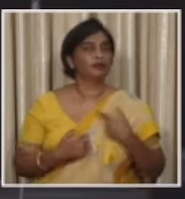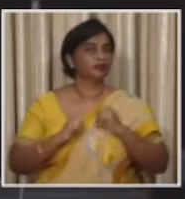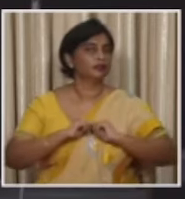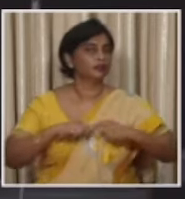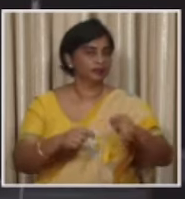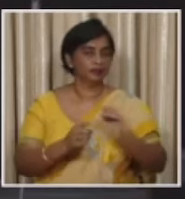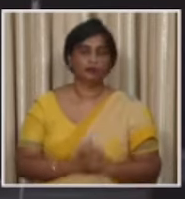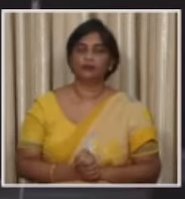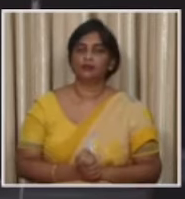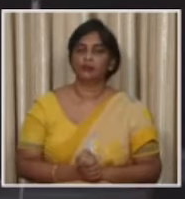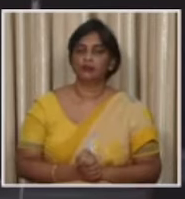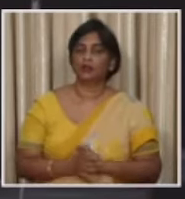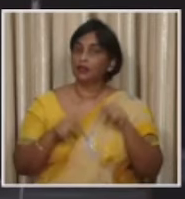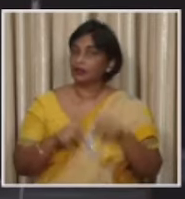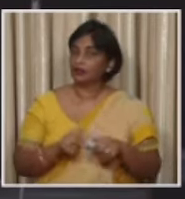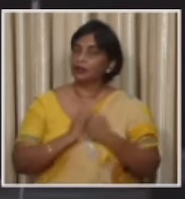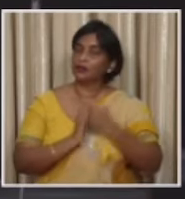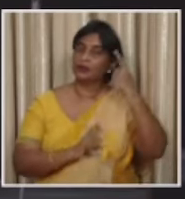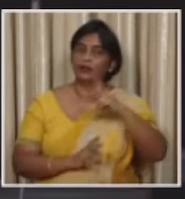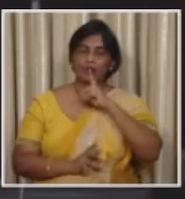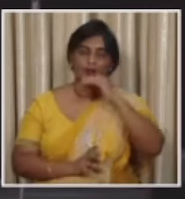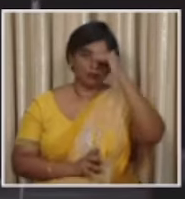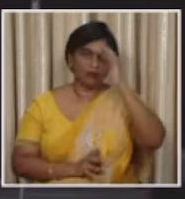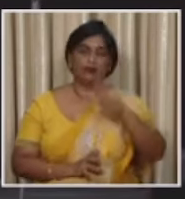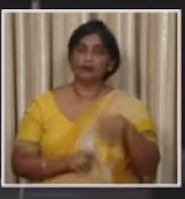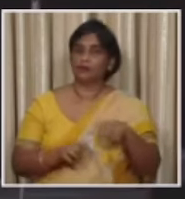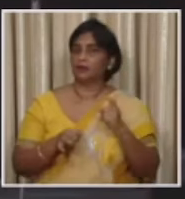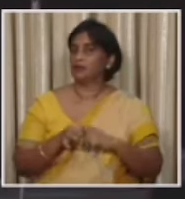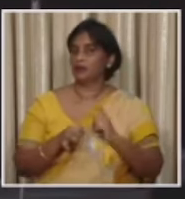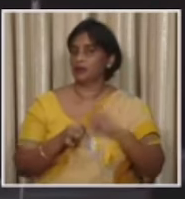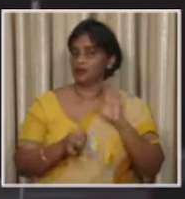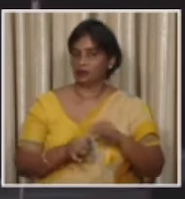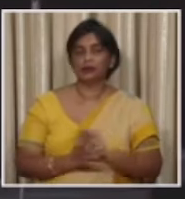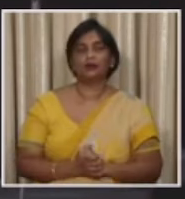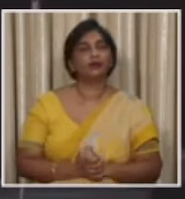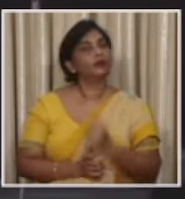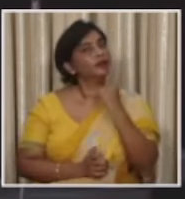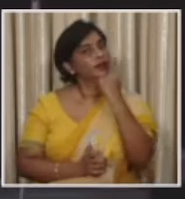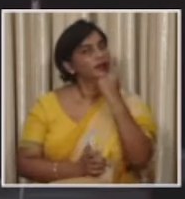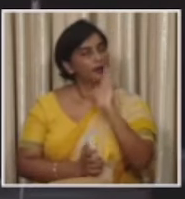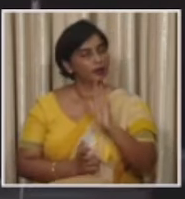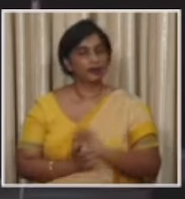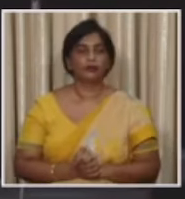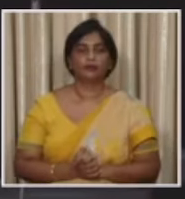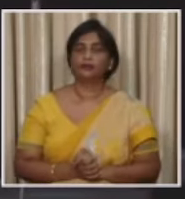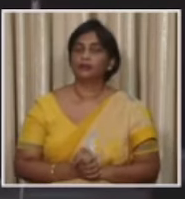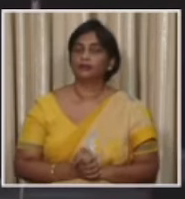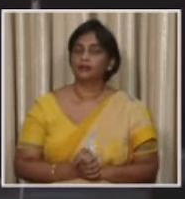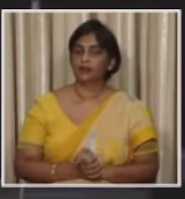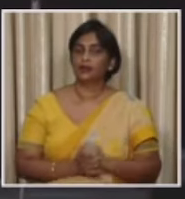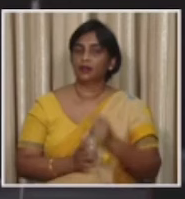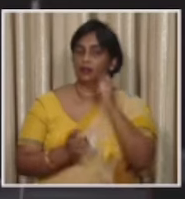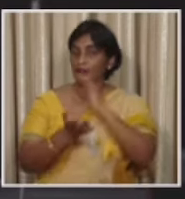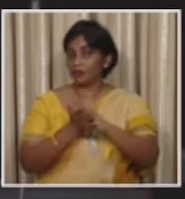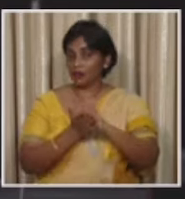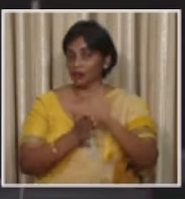ක්‍රියාත්මක කරන්නේ. දැන් කරු නියෝජ්‍ය කතානායකතුමනි, මෙතන අපිට ප්‍රශ්නයක් ආවා. එකක් තමයි මේ